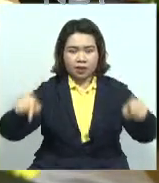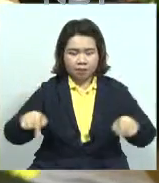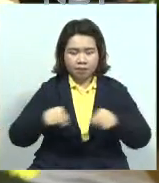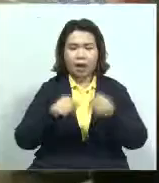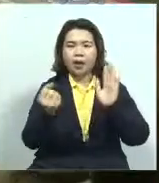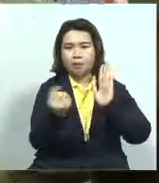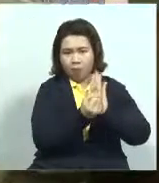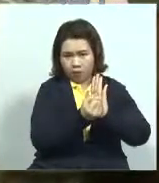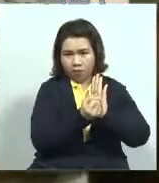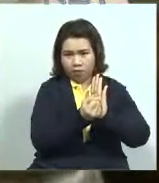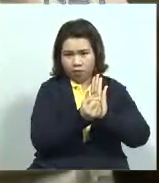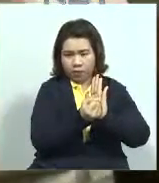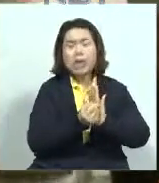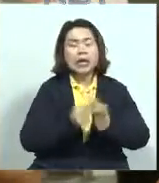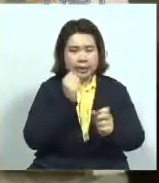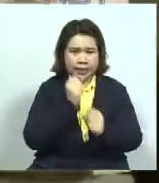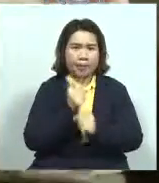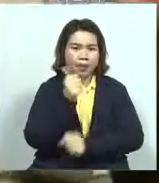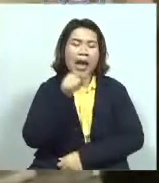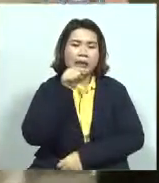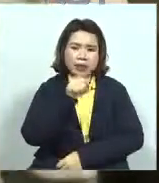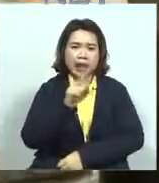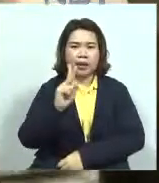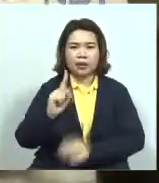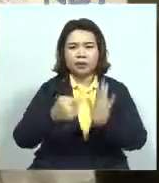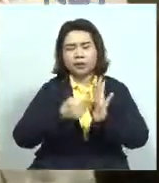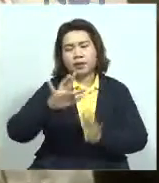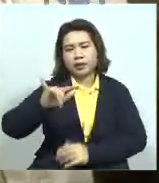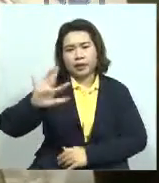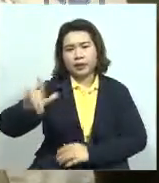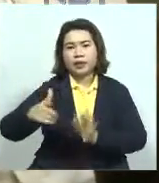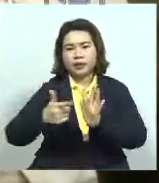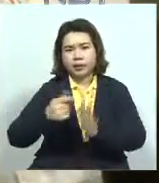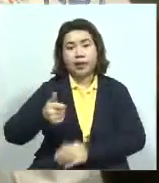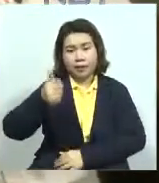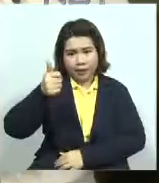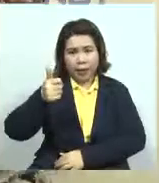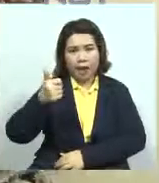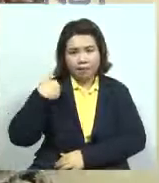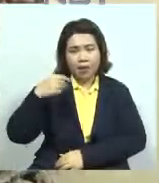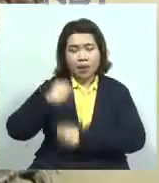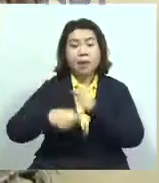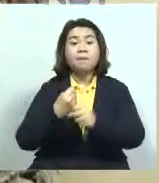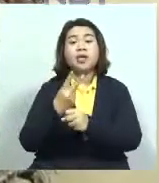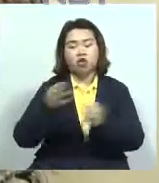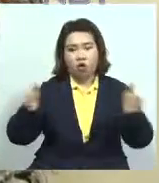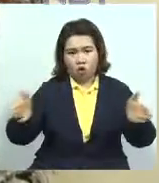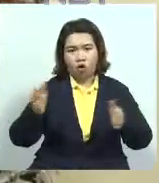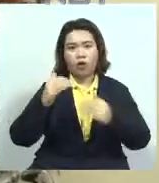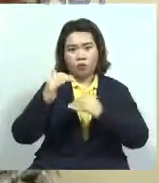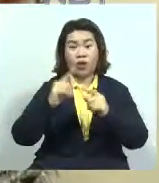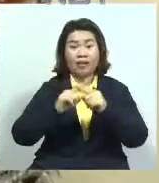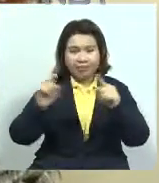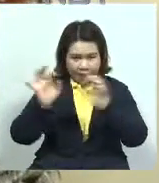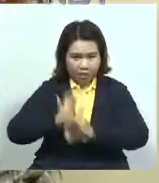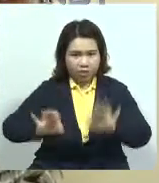กาศรับรองคุณสมบัติที่สามารถสั่งใช้หรือว่าจ่ายผลิตภัณฑ์กัญชาให้กับผู้ป่วยได้เป็นเวลา2ปีแต่จะต้อง